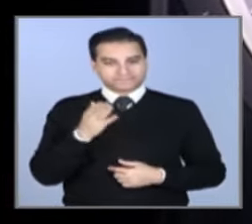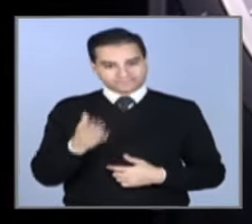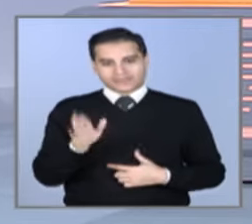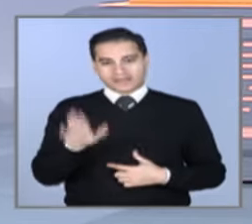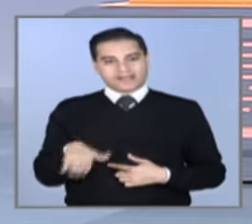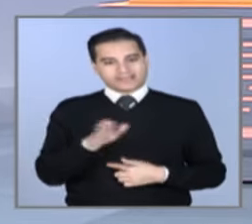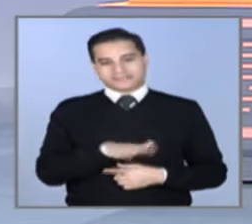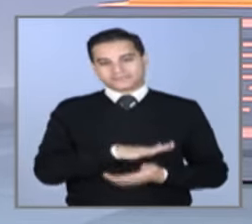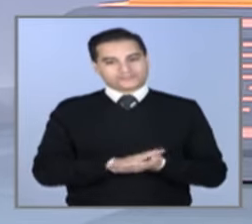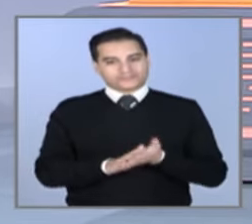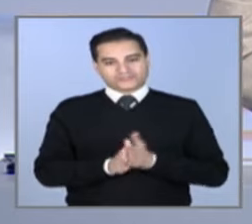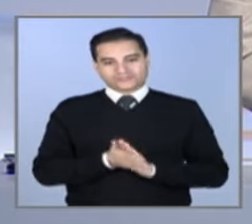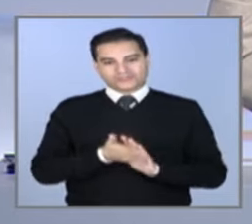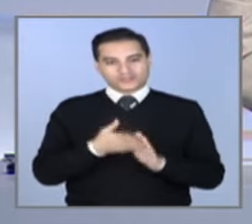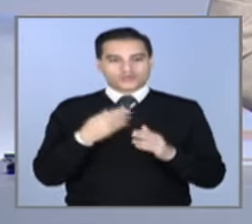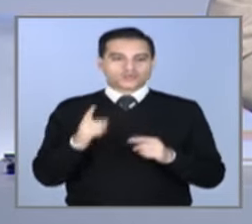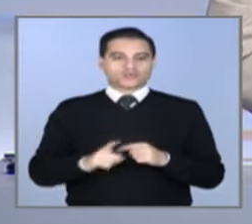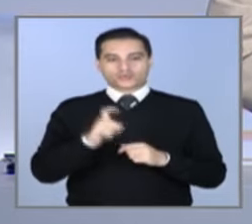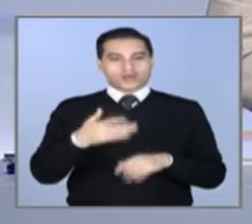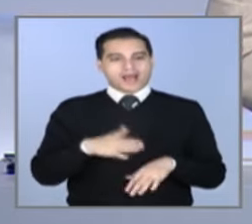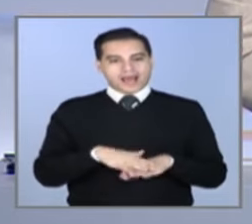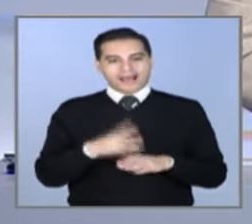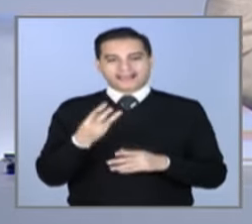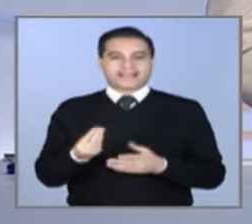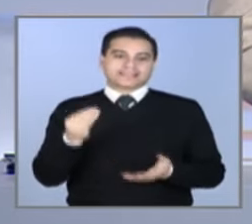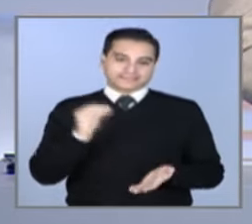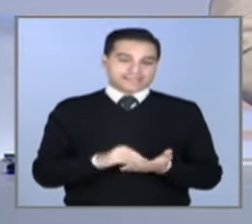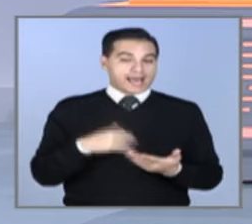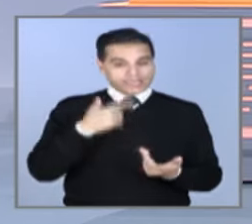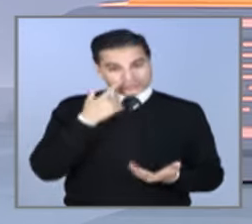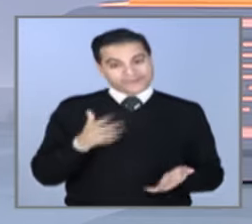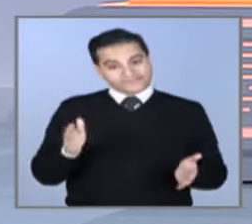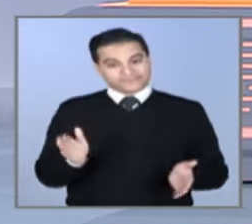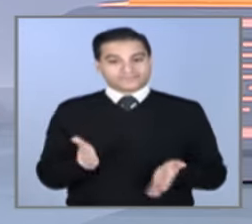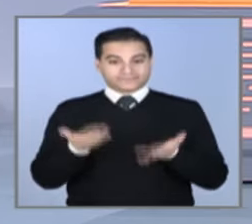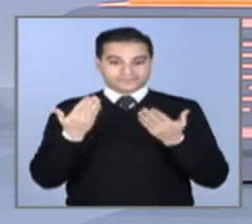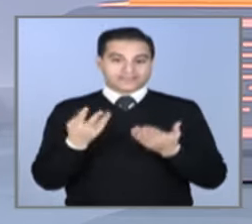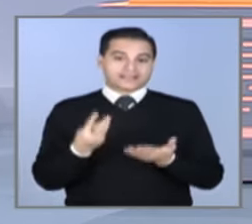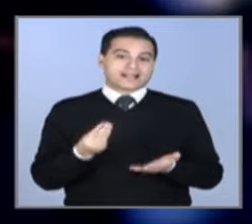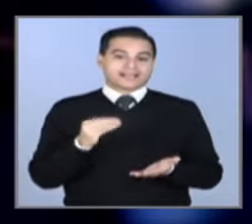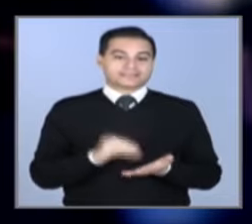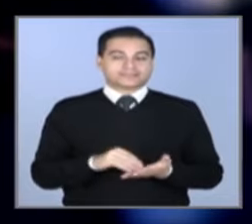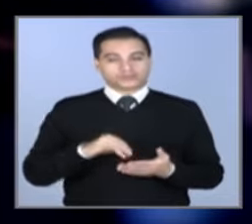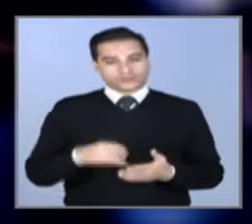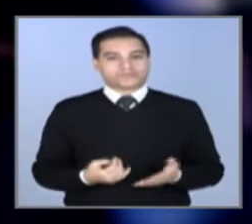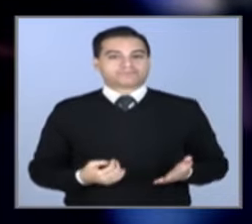محدش احسن من حد. علم وسؤال بتاتي نقطه اعتقد ولا ايه؟ مش ثلاثه ليه طبعا.